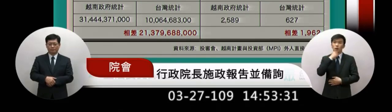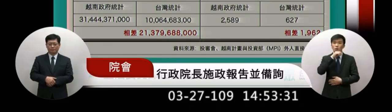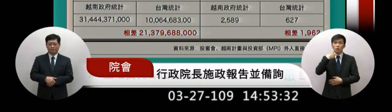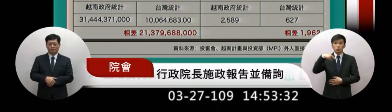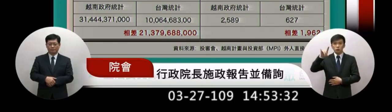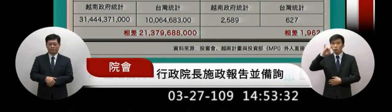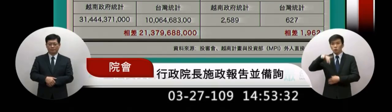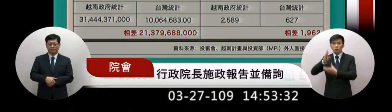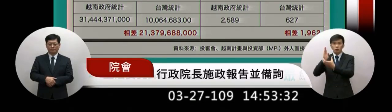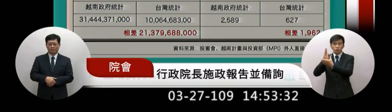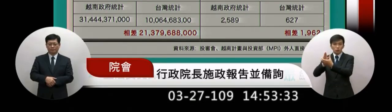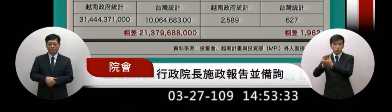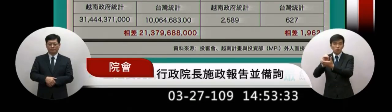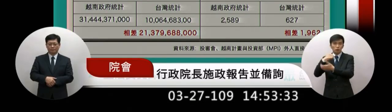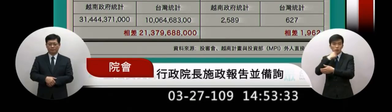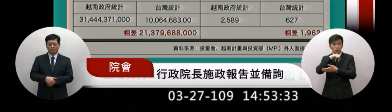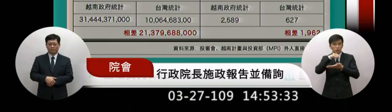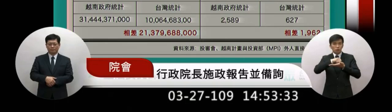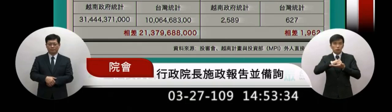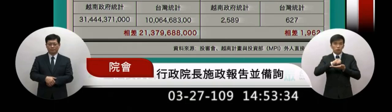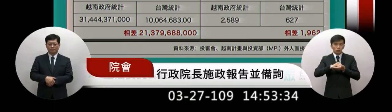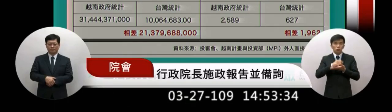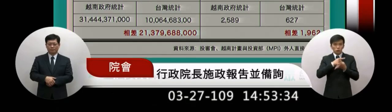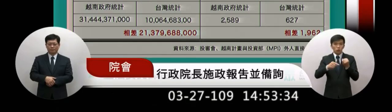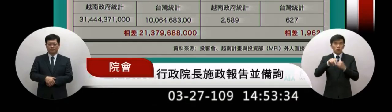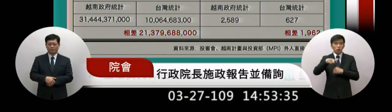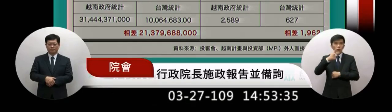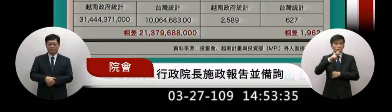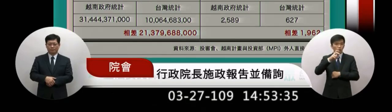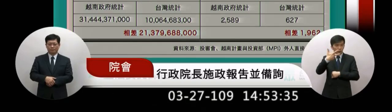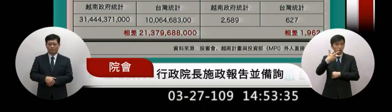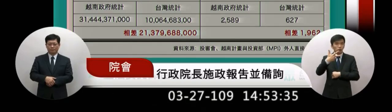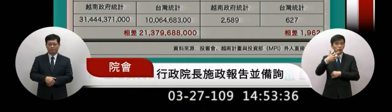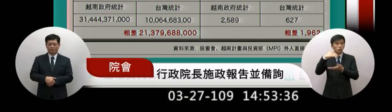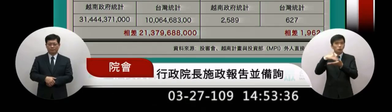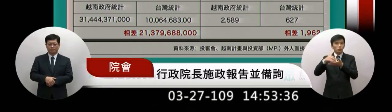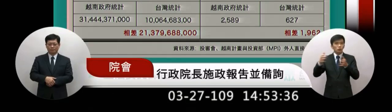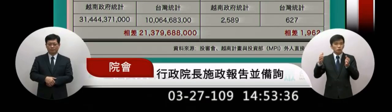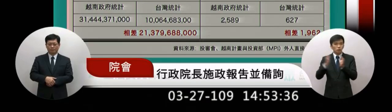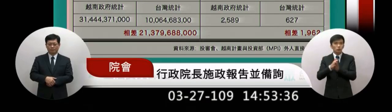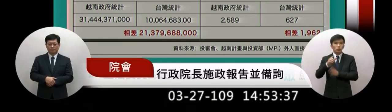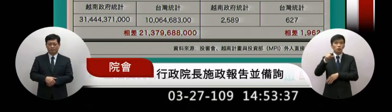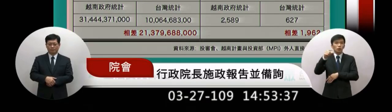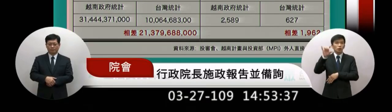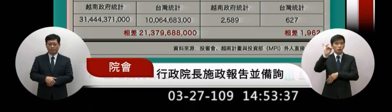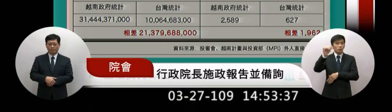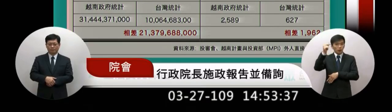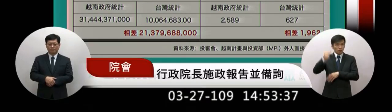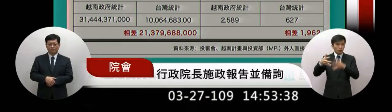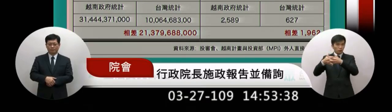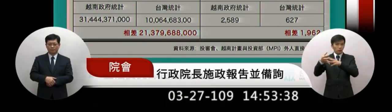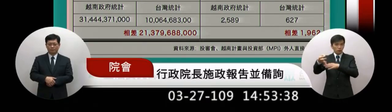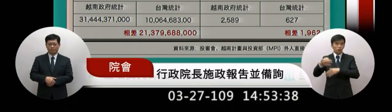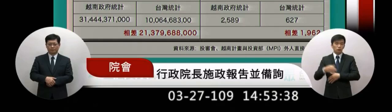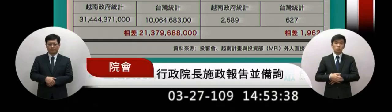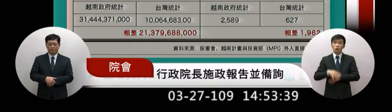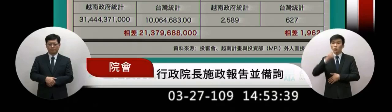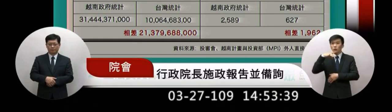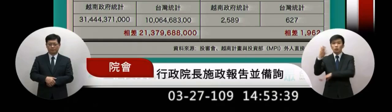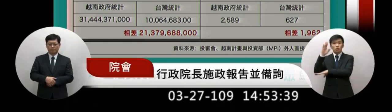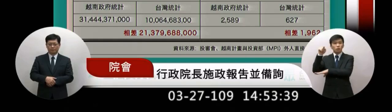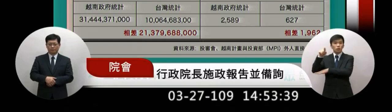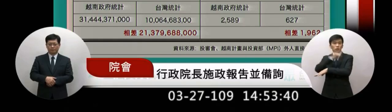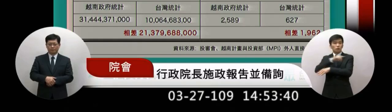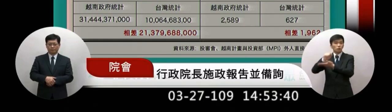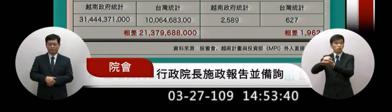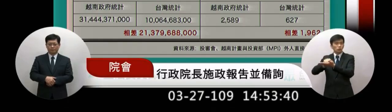台湾这边投审会是有627件，那总共是大概100亿美金。那越南政府那边的官方计划与投资部这